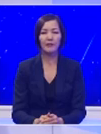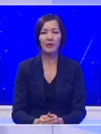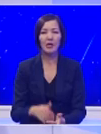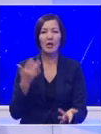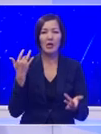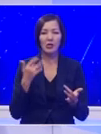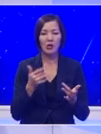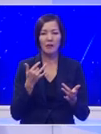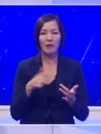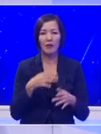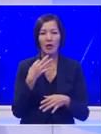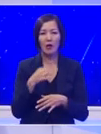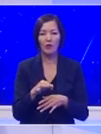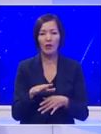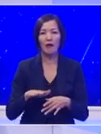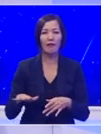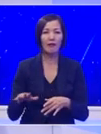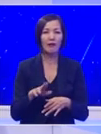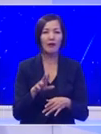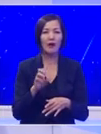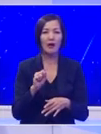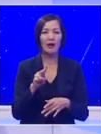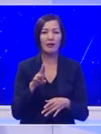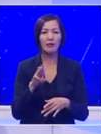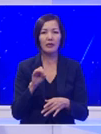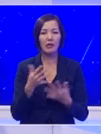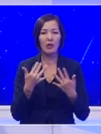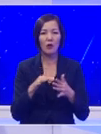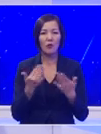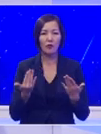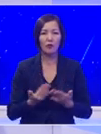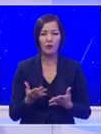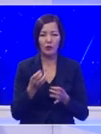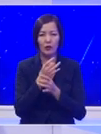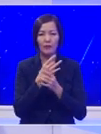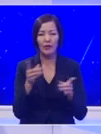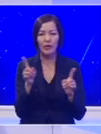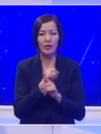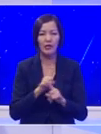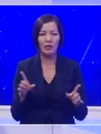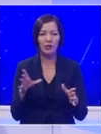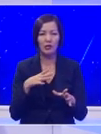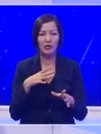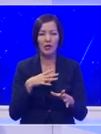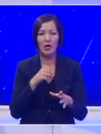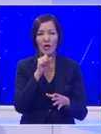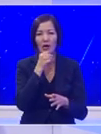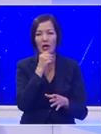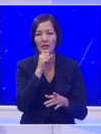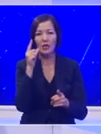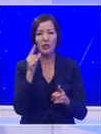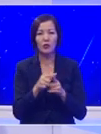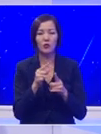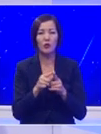Kurban ayttağı kuanış, Jambıl Ауданы Берекелі Ақтерек ауылы тұрғындары діни мерекені ерекше қарсы алды. Әуелі ақсақалдар аталы сөз